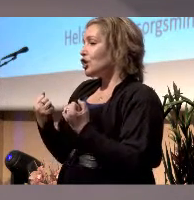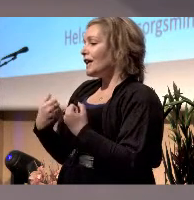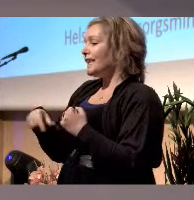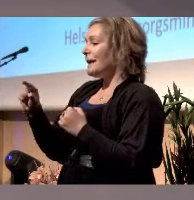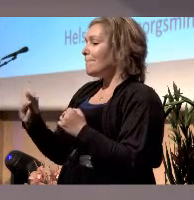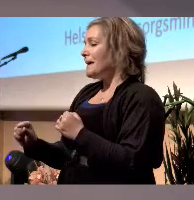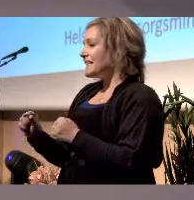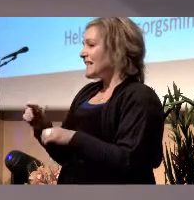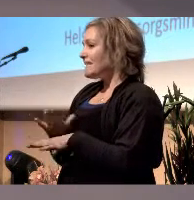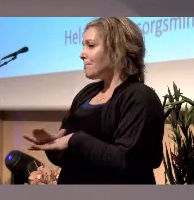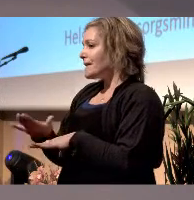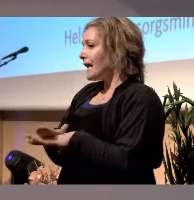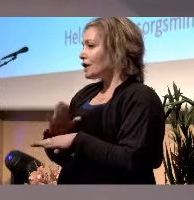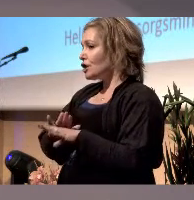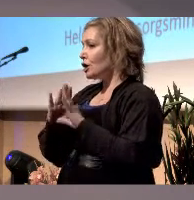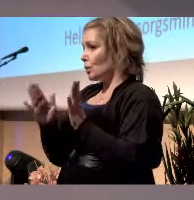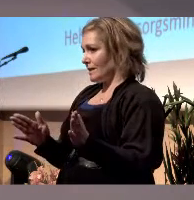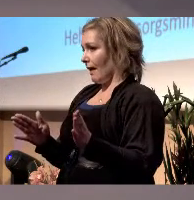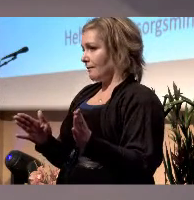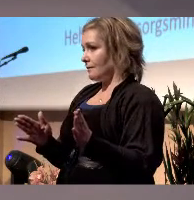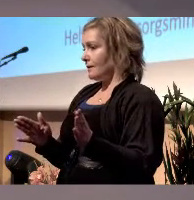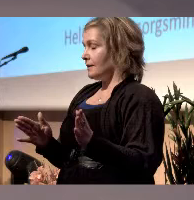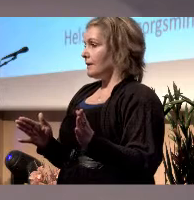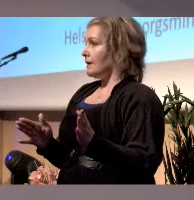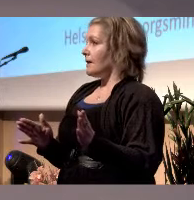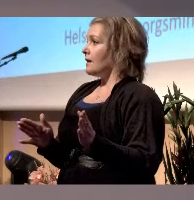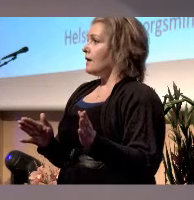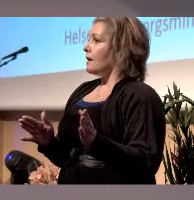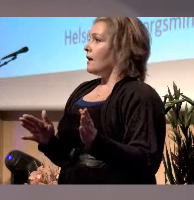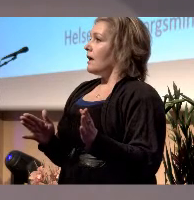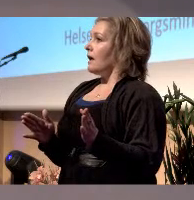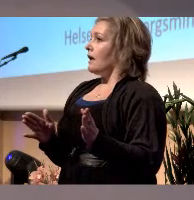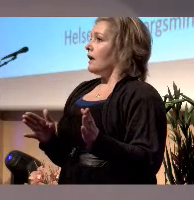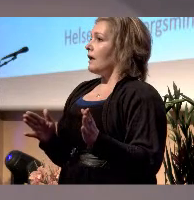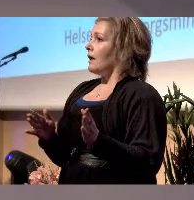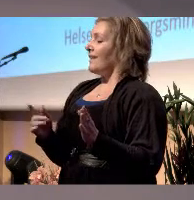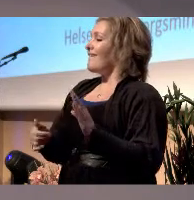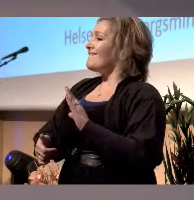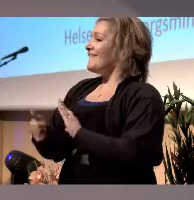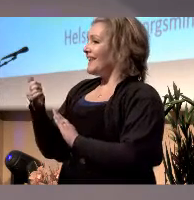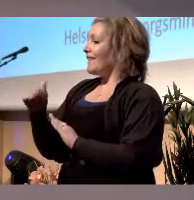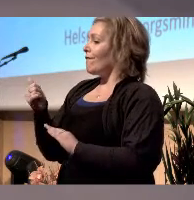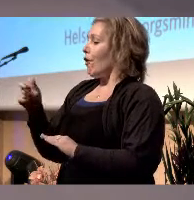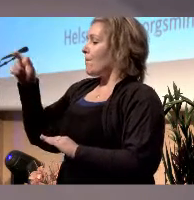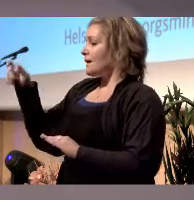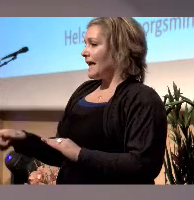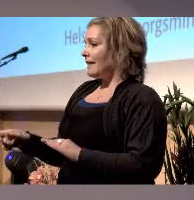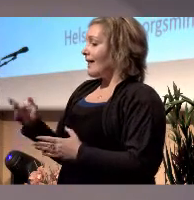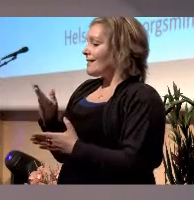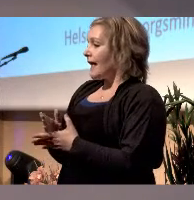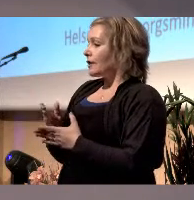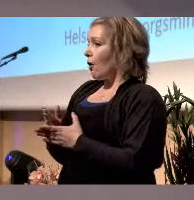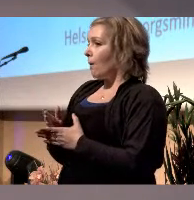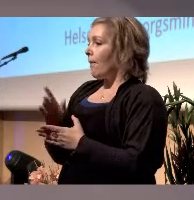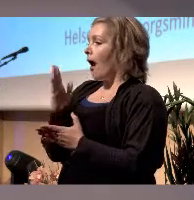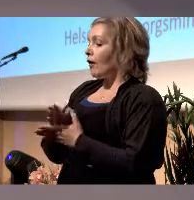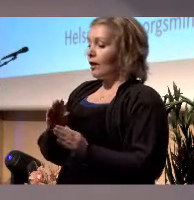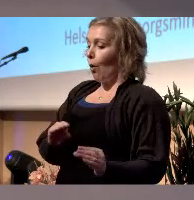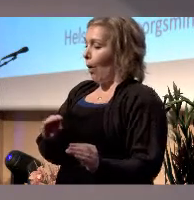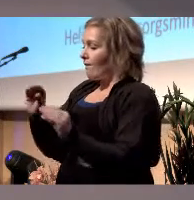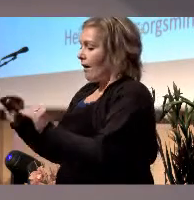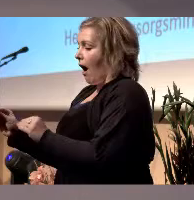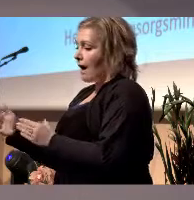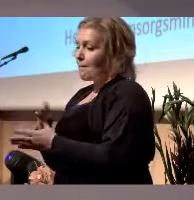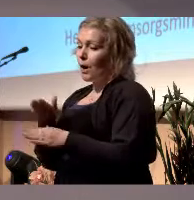minst spesialiserte sykehusene våre. De det viktige for pasienter nettopp i overgangen